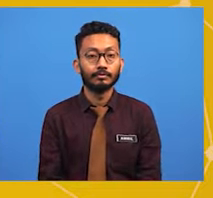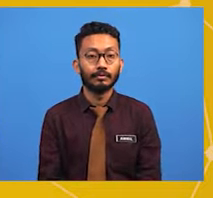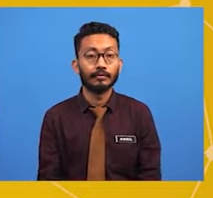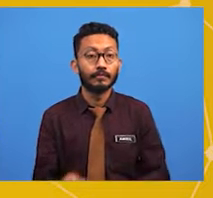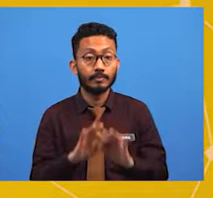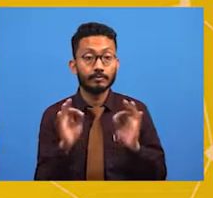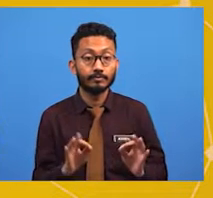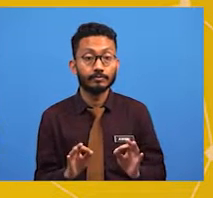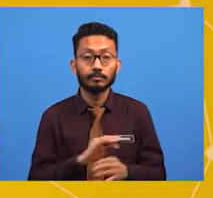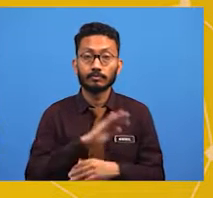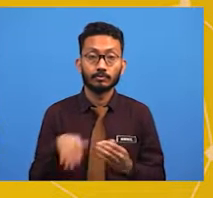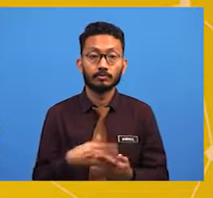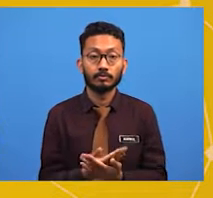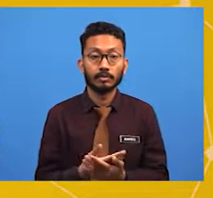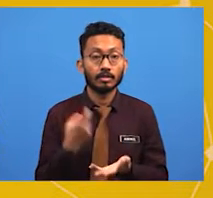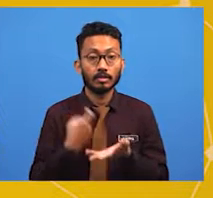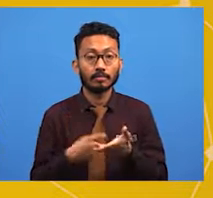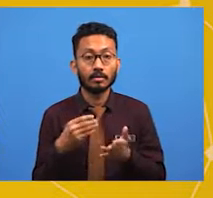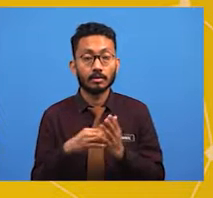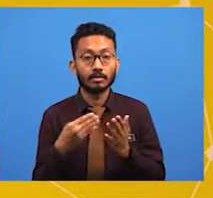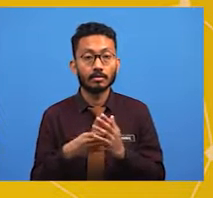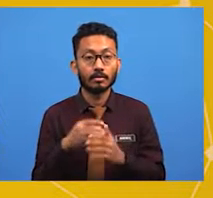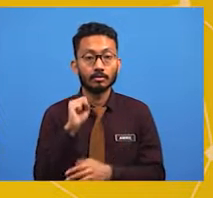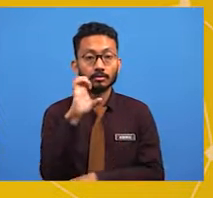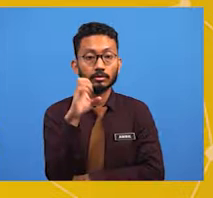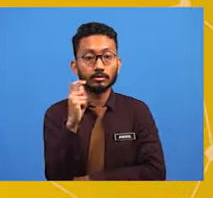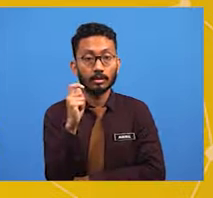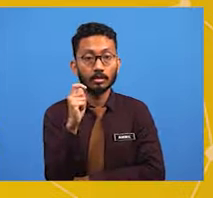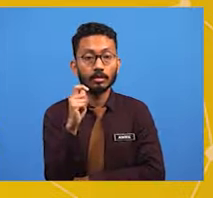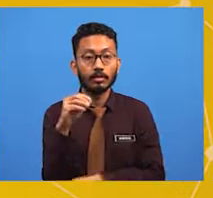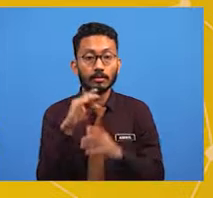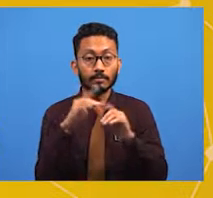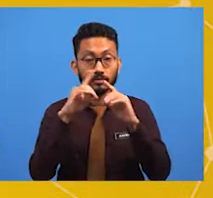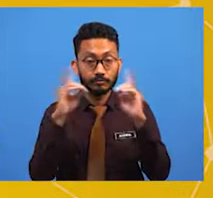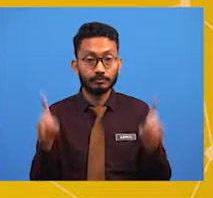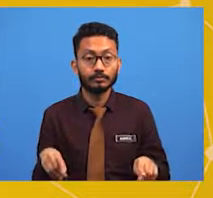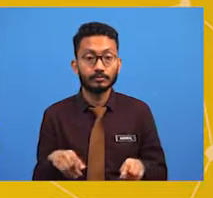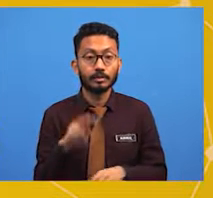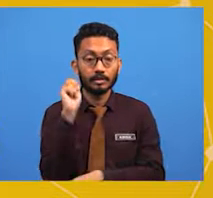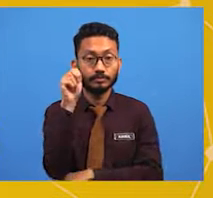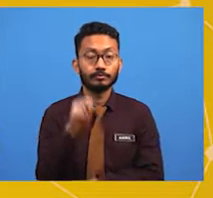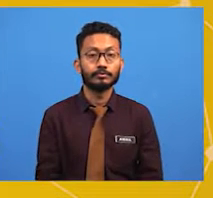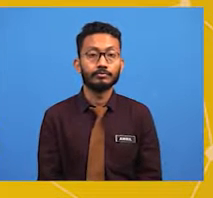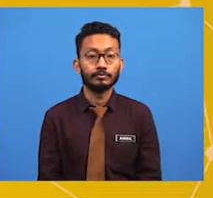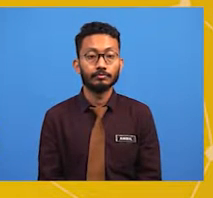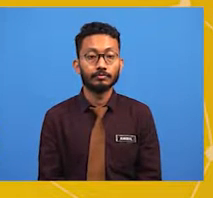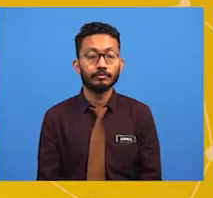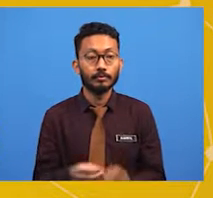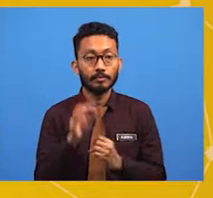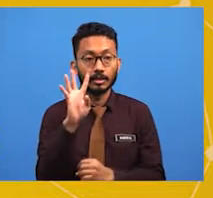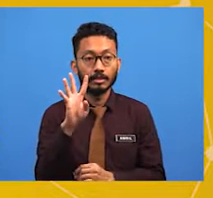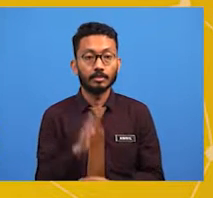Ketiga, formula jumlah harga bilangan set dalam kurungan N.